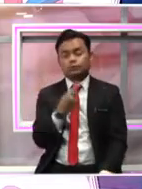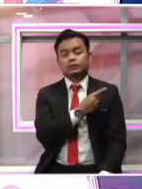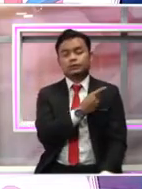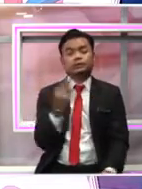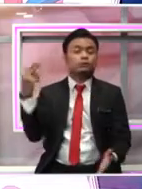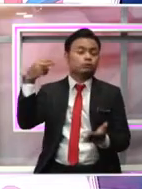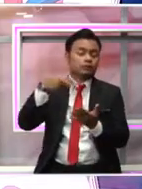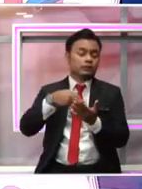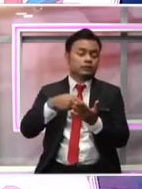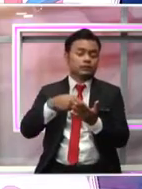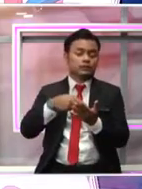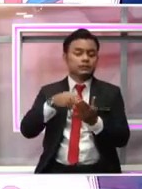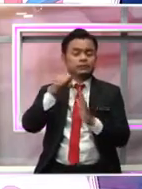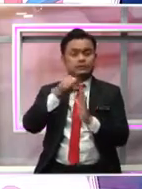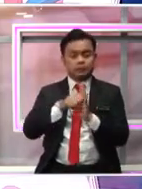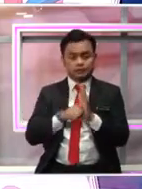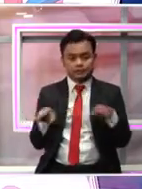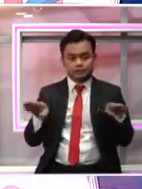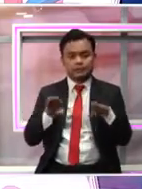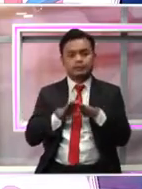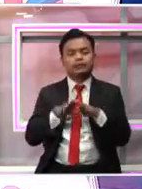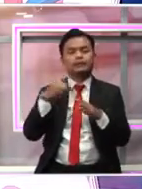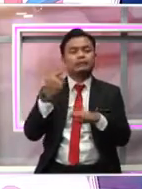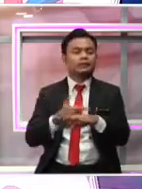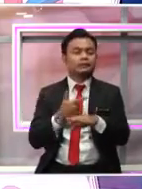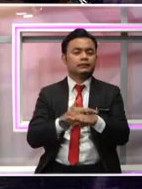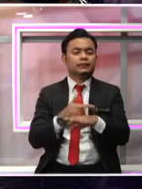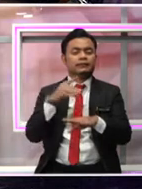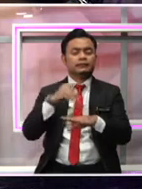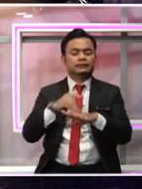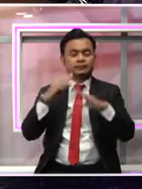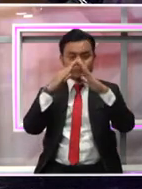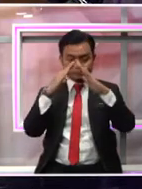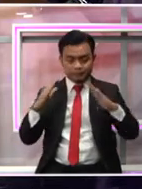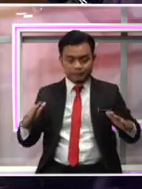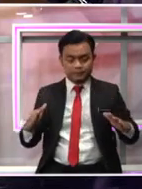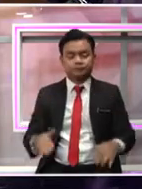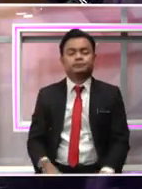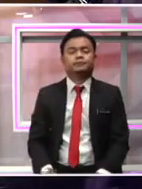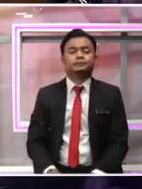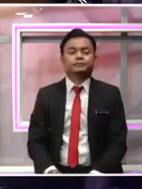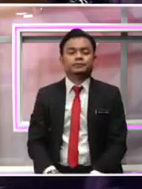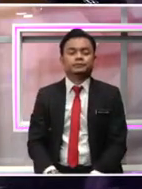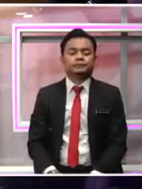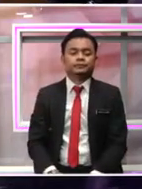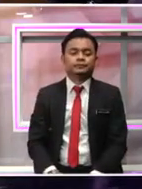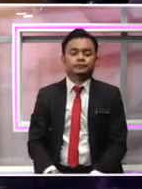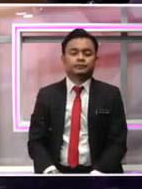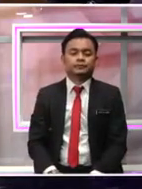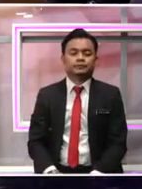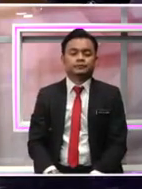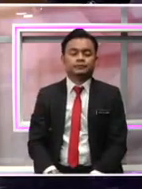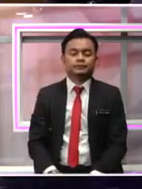sebagai latihan pengukuhan murid-murid di rumah juga oke mulai sekali kita baca bersama-sama